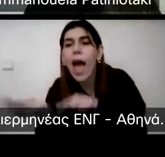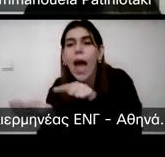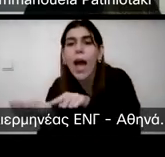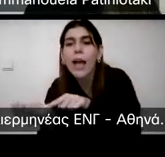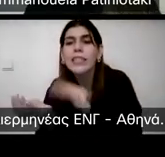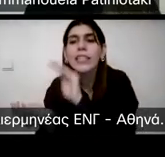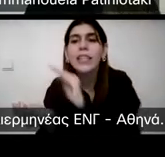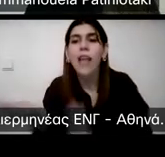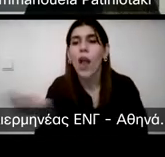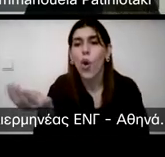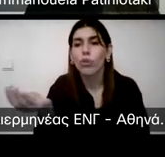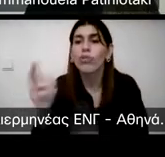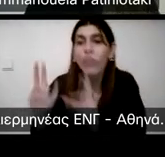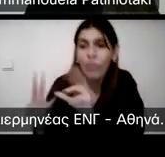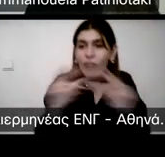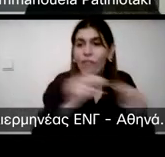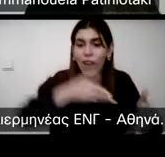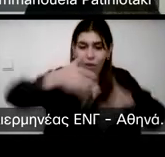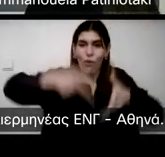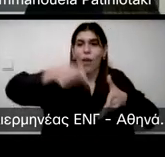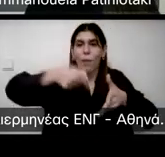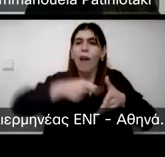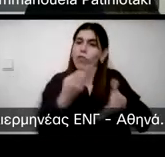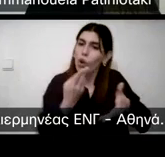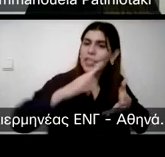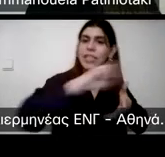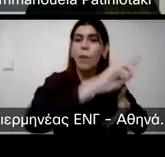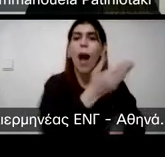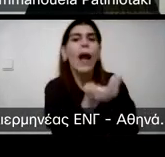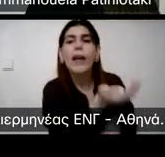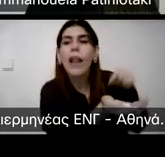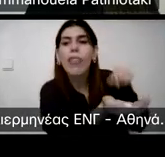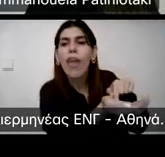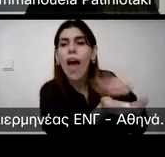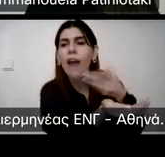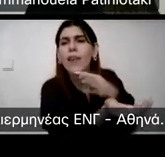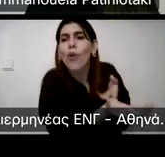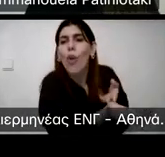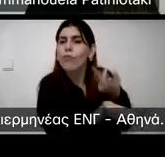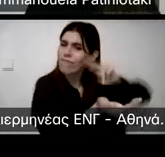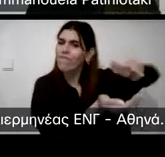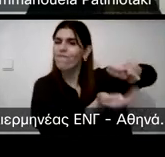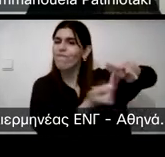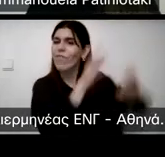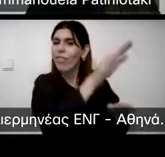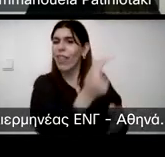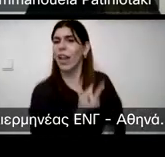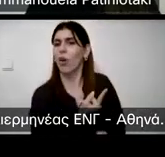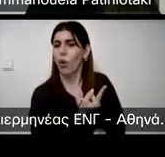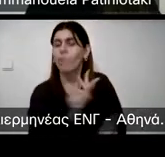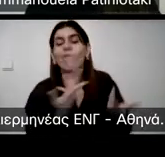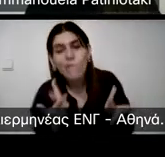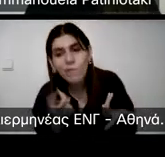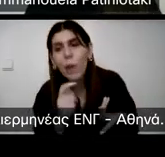Ο γλωσσικός στιγματισμός, λοιπόν, που αναπτύσσεται με αυτόν τον τρόπο, έχει ως αποτέλεσμα και τον κοινωνικό στιγματισμό. Όταν δημιουργούνται